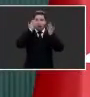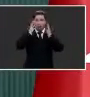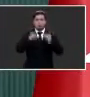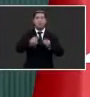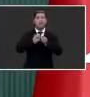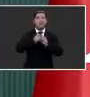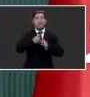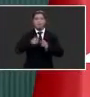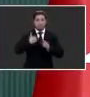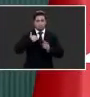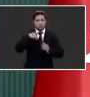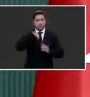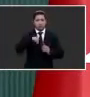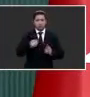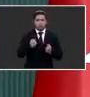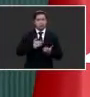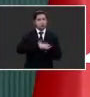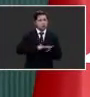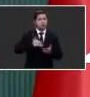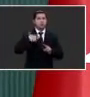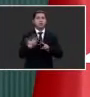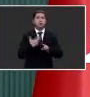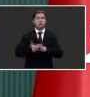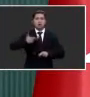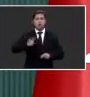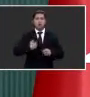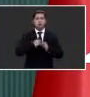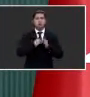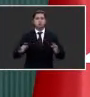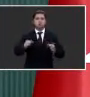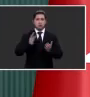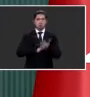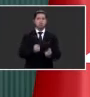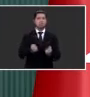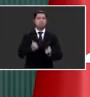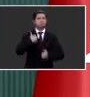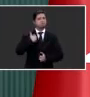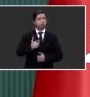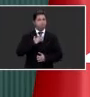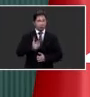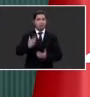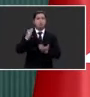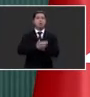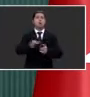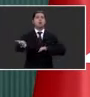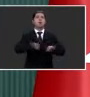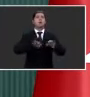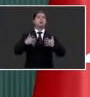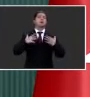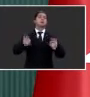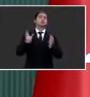bu sorunları aşacak irademiz tecrübemiz potansiyelimiz ve programımızda